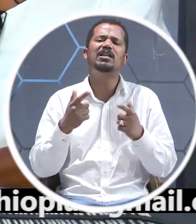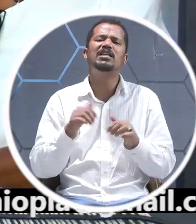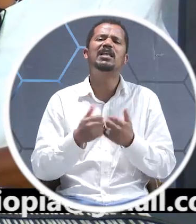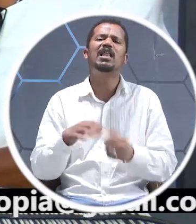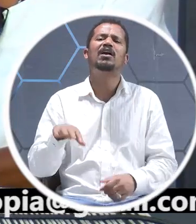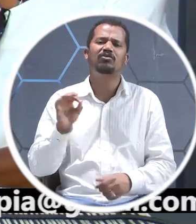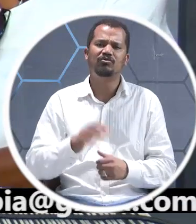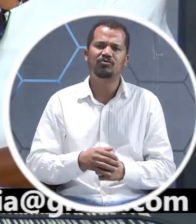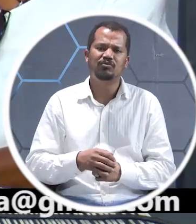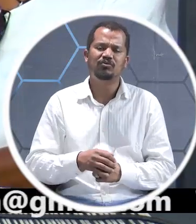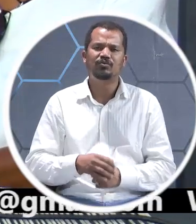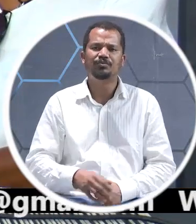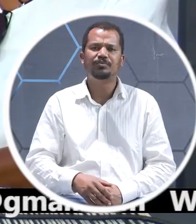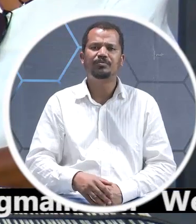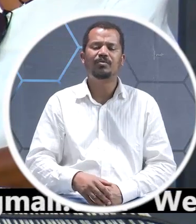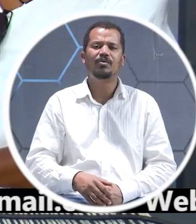እድል እንዴት አገኙ